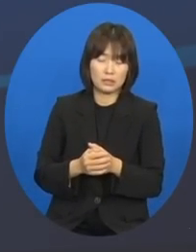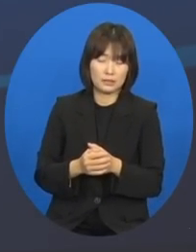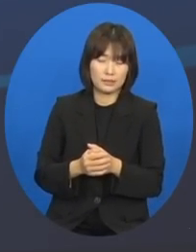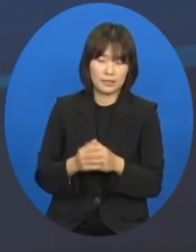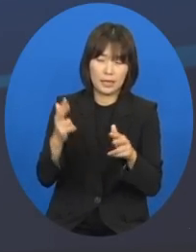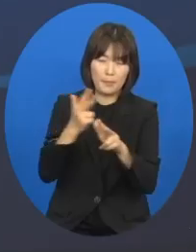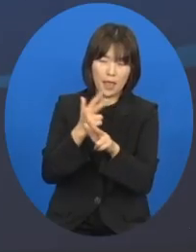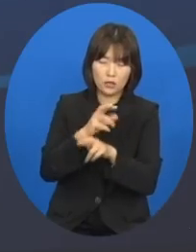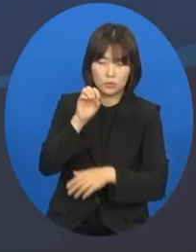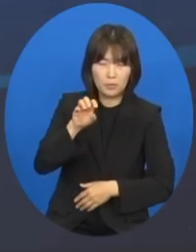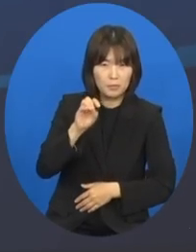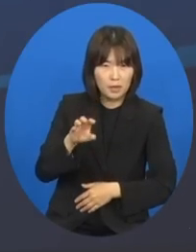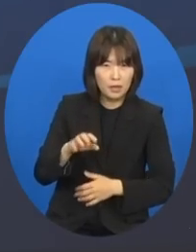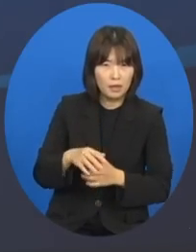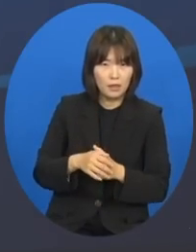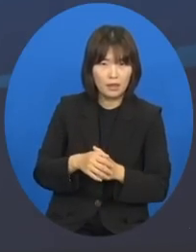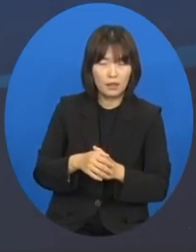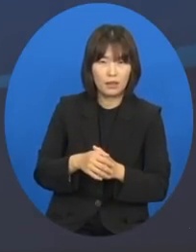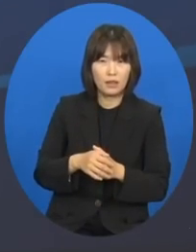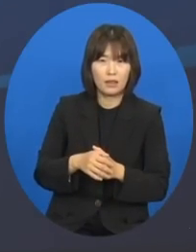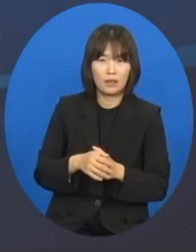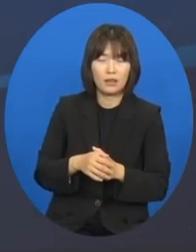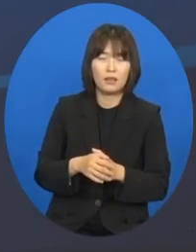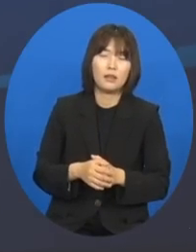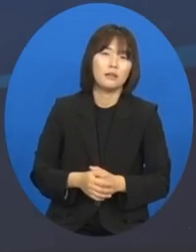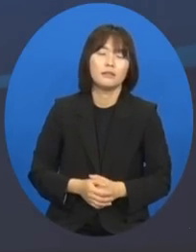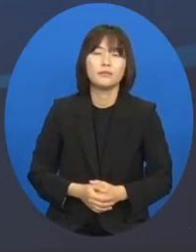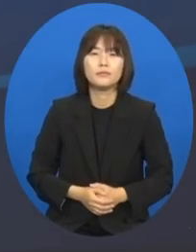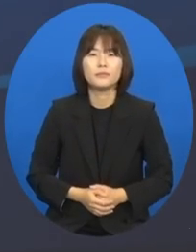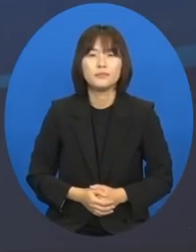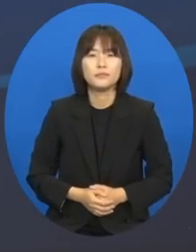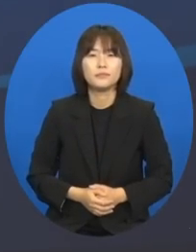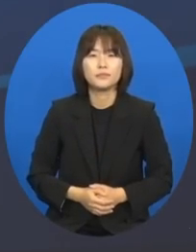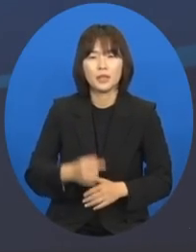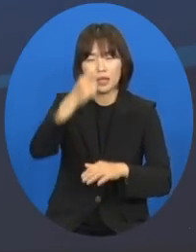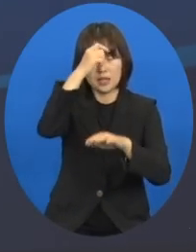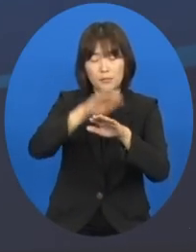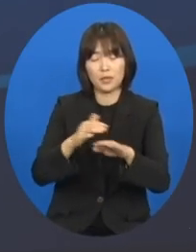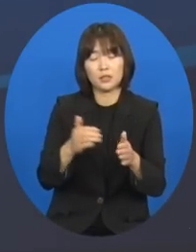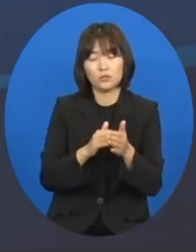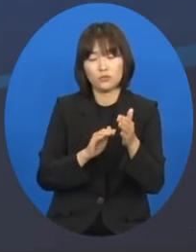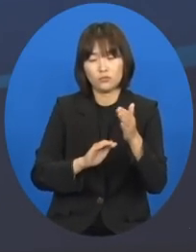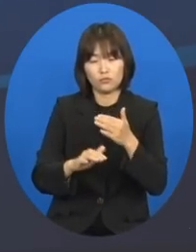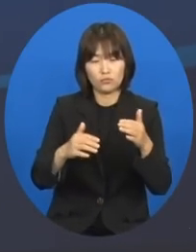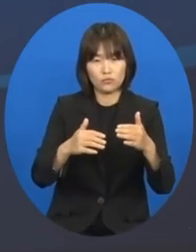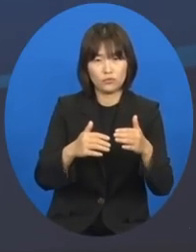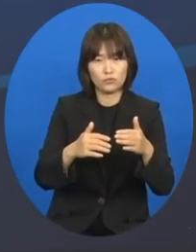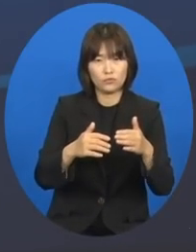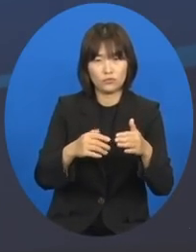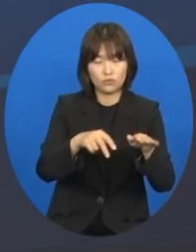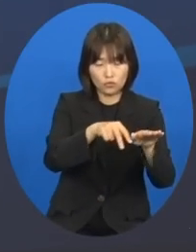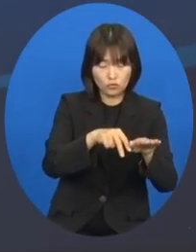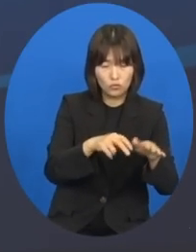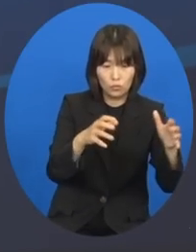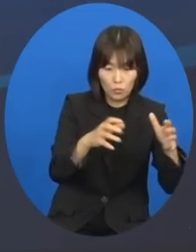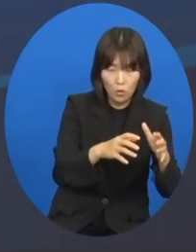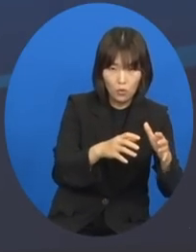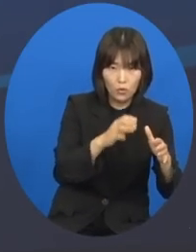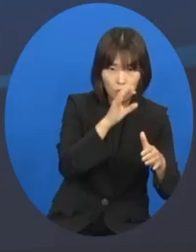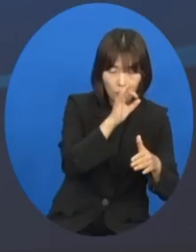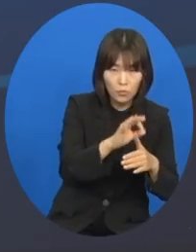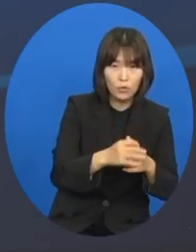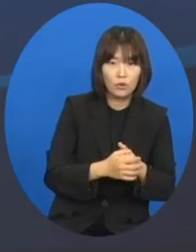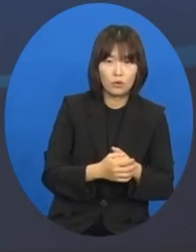매주 얘기했습니다 그랬더니 예배가 끝나고 이제 숙모임을 하러 갔는데 순장님하고 악수를 하려다가